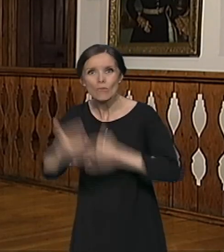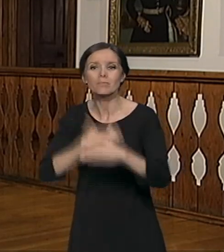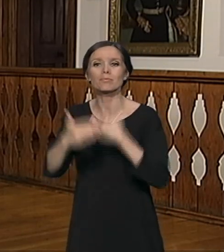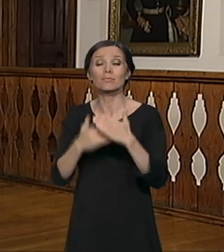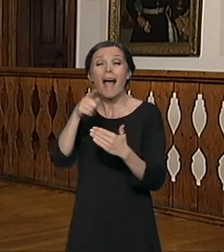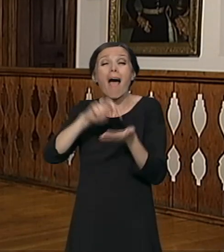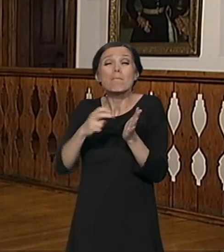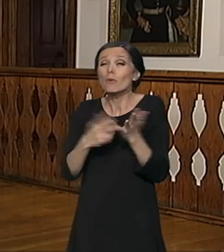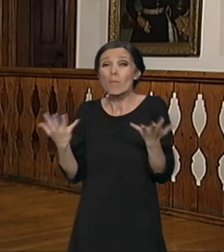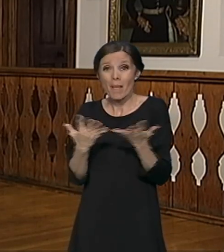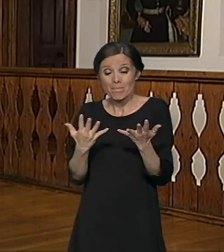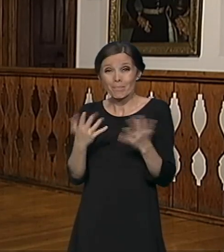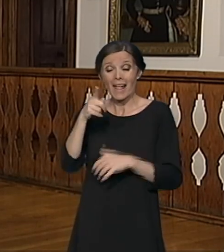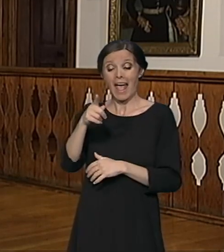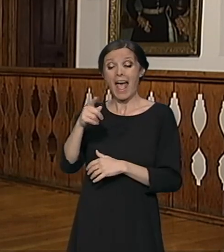u gradovima sve do